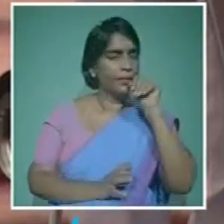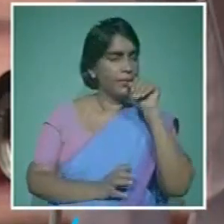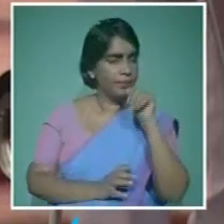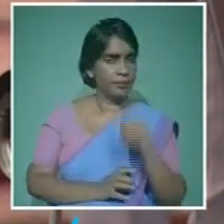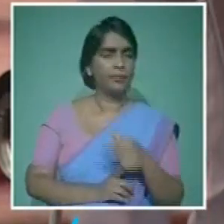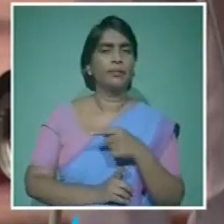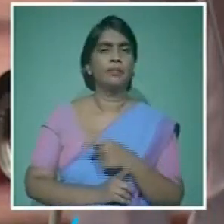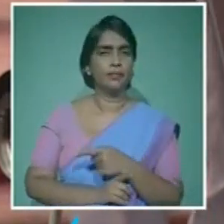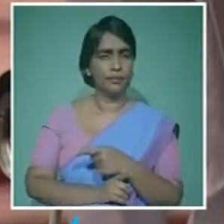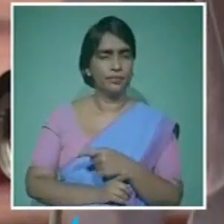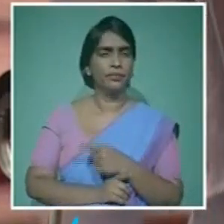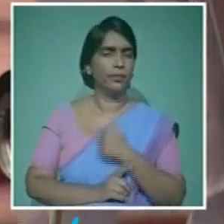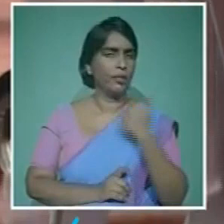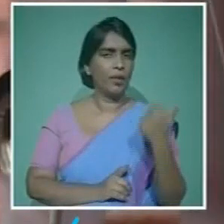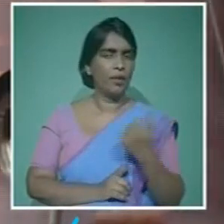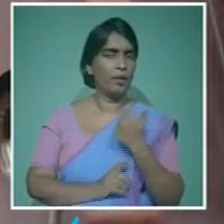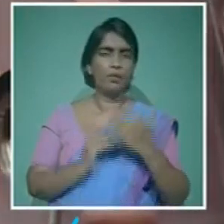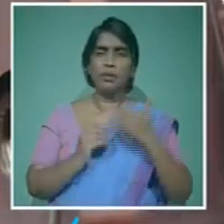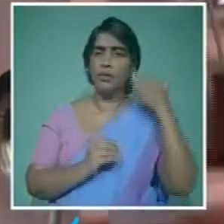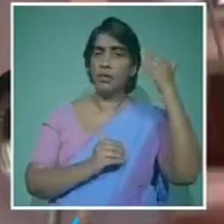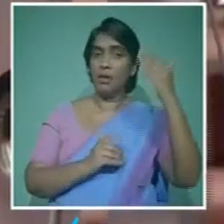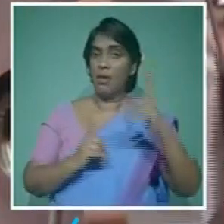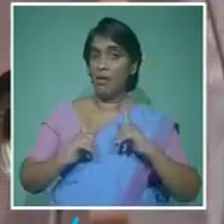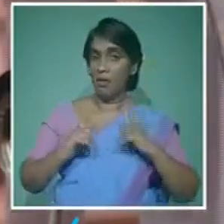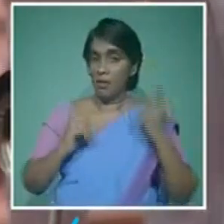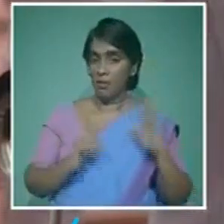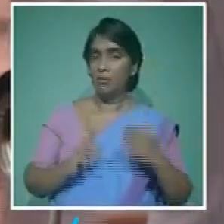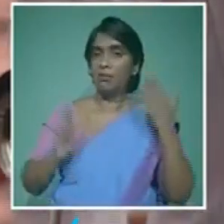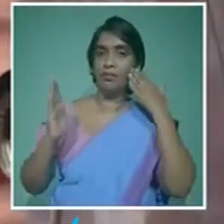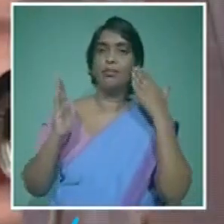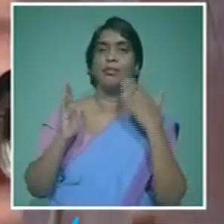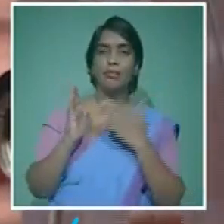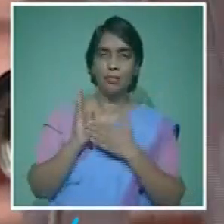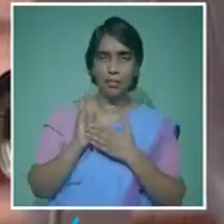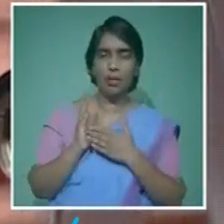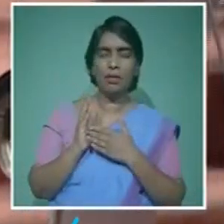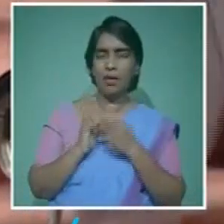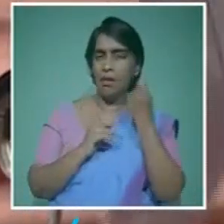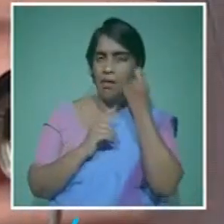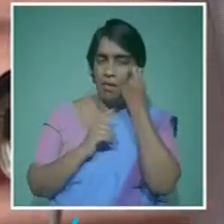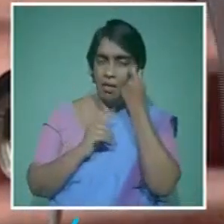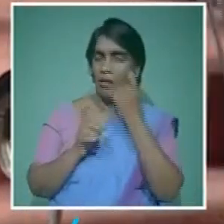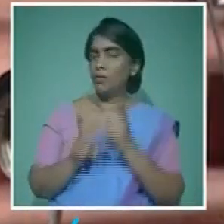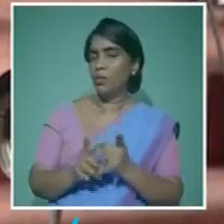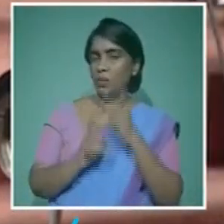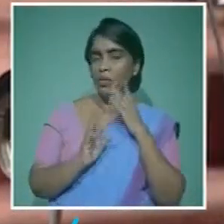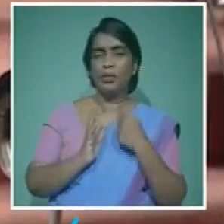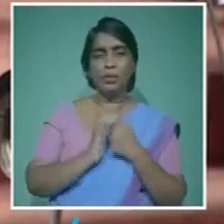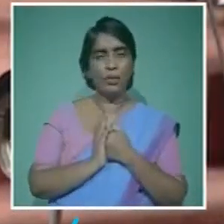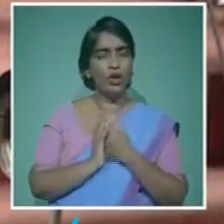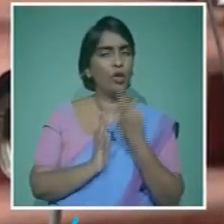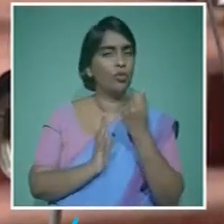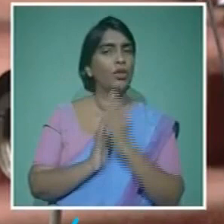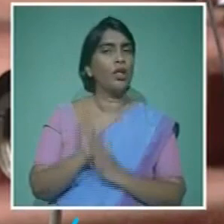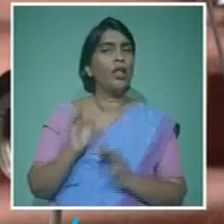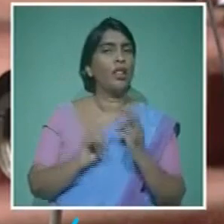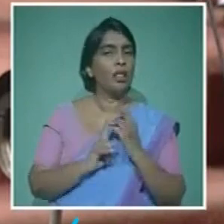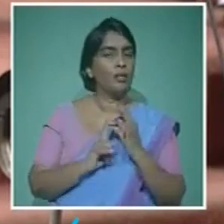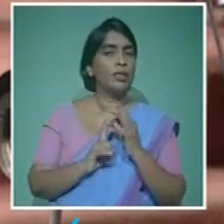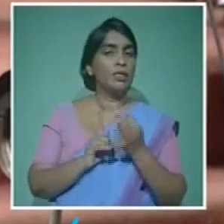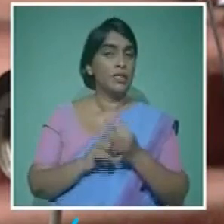புதியதோர் எதிர்காலத்தை நோக்கி என்ற கருப்பொருவில் நிதியமைச்சர் கௌரவ ஜனாதிபதி அவர்கள்